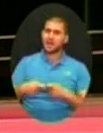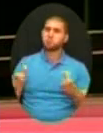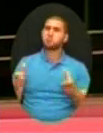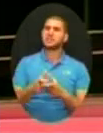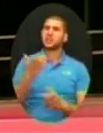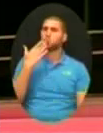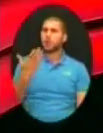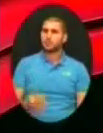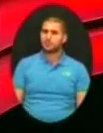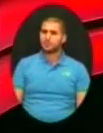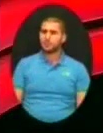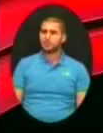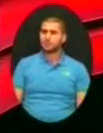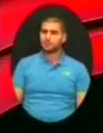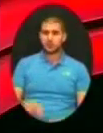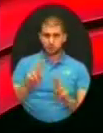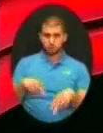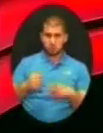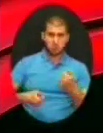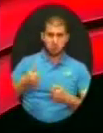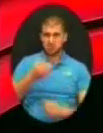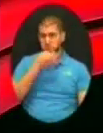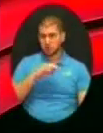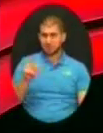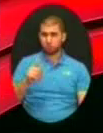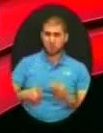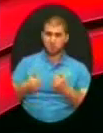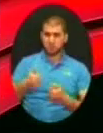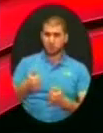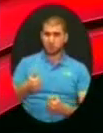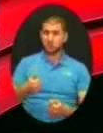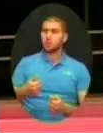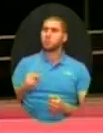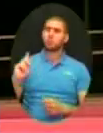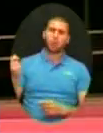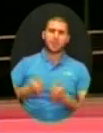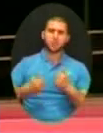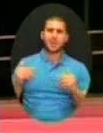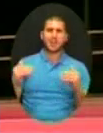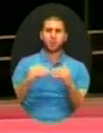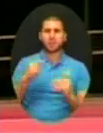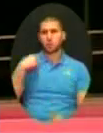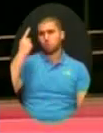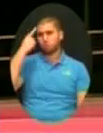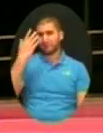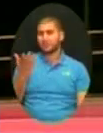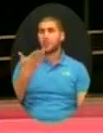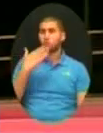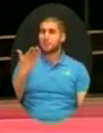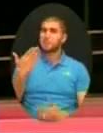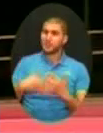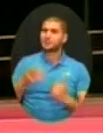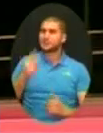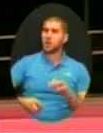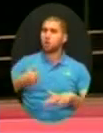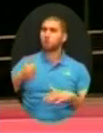מועצה. יש לך מועמד מועדף מבין אלה שמתמודדים? סך הכל מתמודדים כולם ראויים. אני חושב שירושלים בסוף